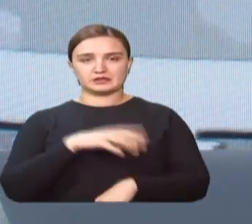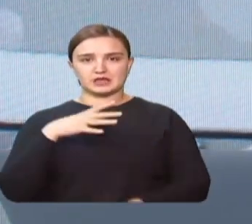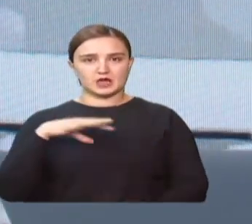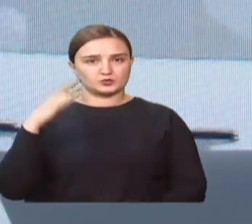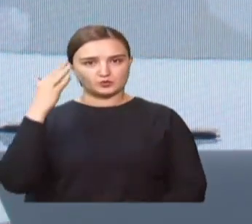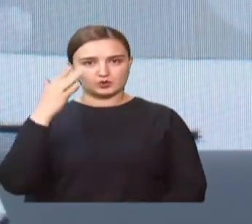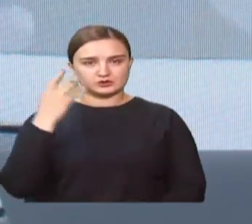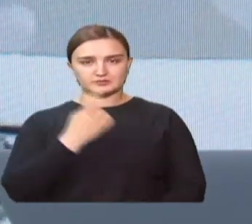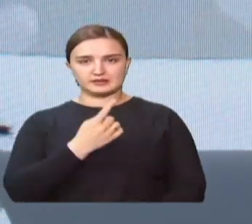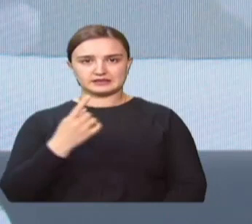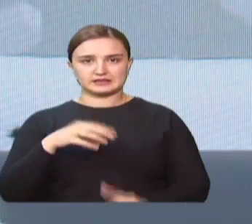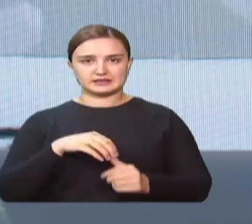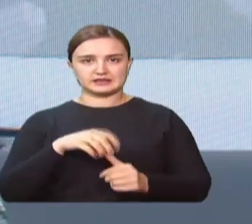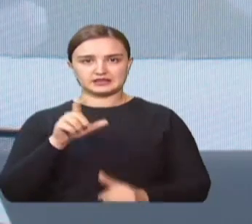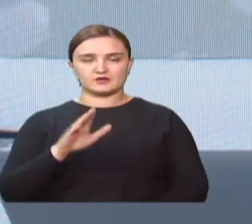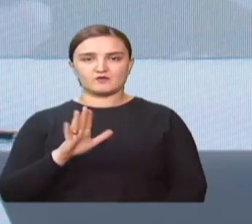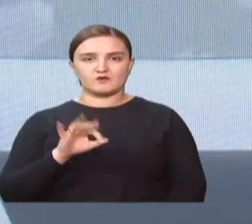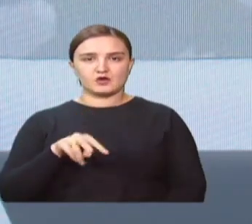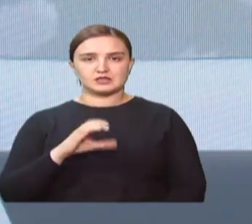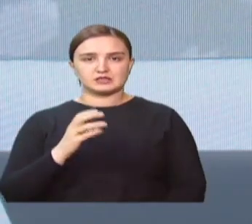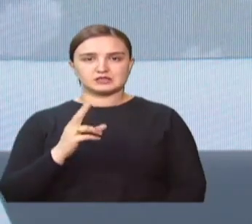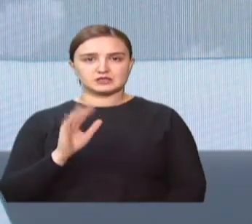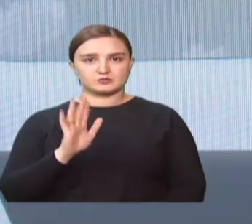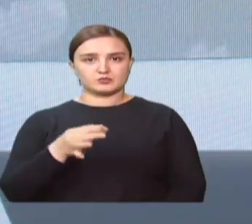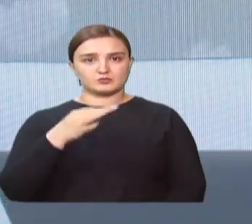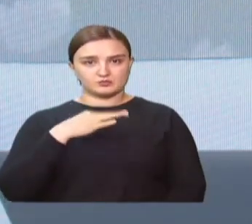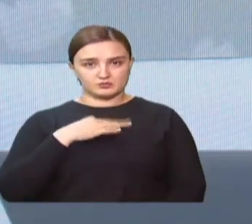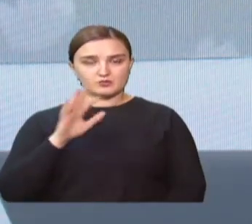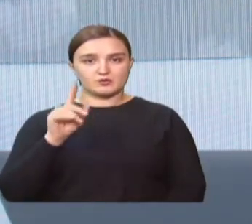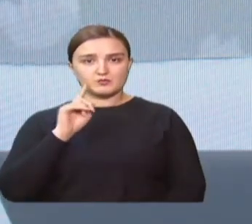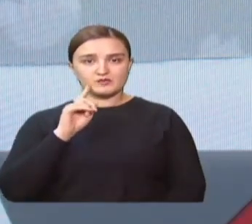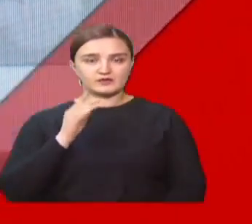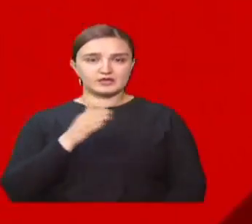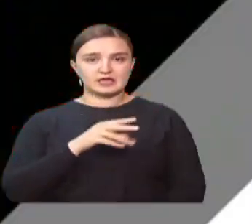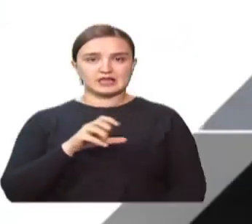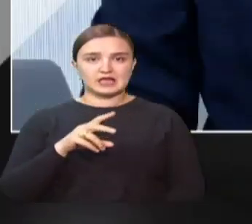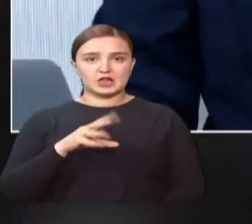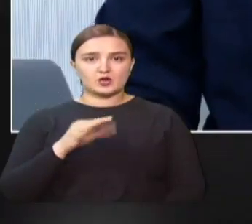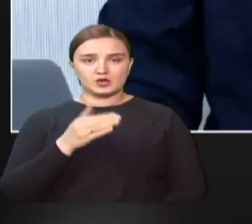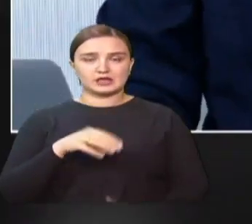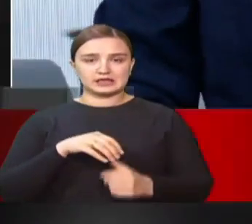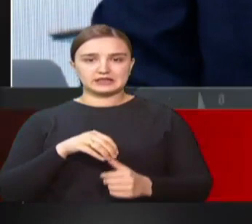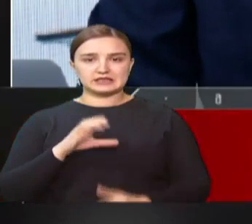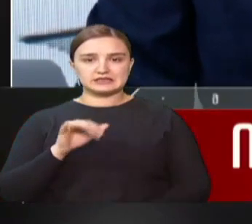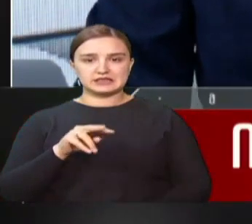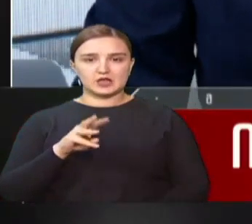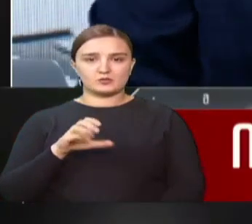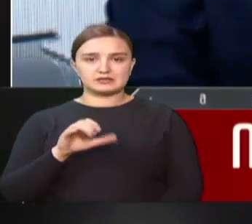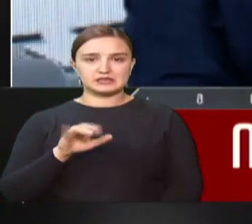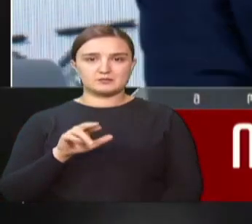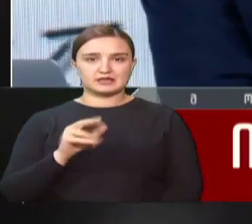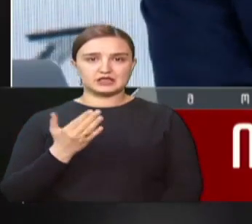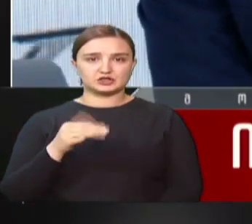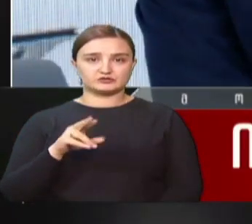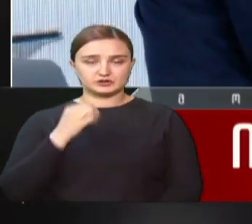ოცნების ერთ-ერთი ლიდერი გიორგი ვოლსკი უპასუხებს, მანამდე კი პირდაპირ ეთერს პარტია ლელოს ერთ-ერთი ლიდერ დეპუტატ სალომე სამადაშვილს უთმობთ. მოგესალმებით ქალბატონ